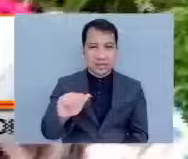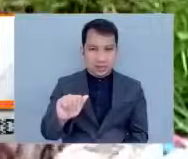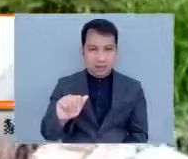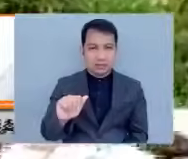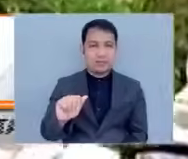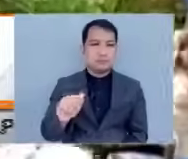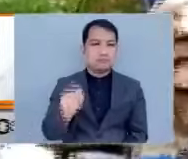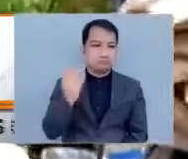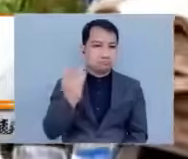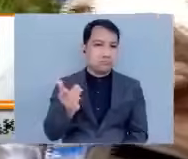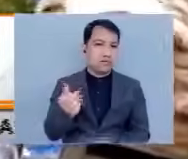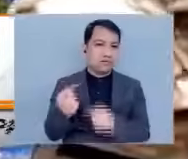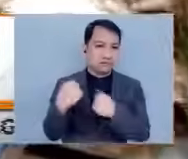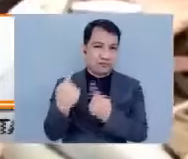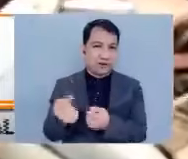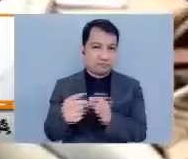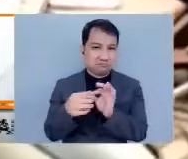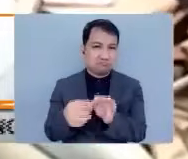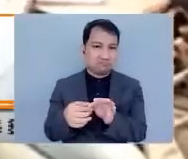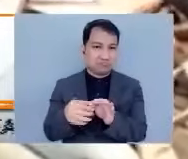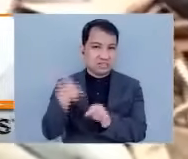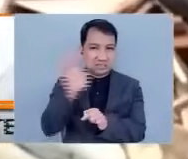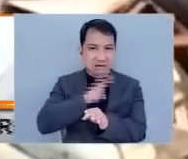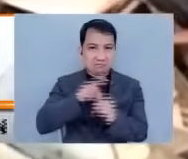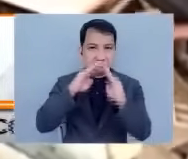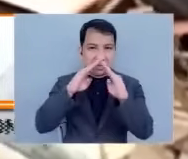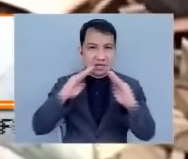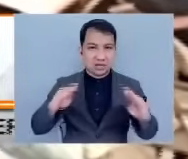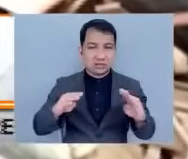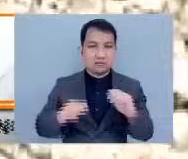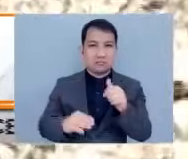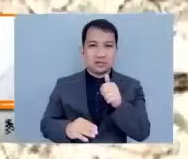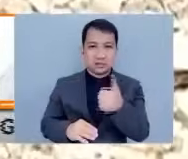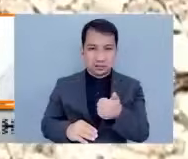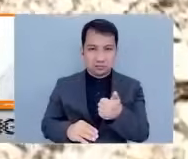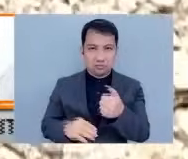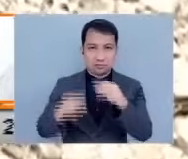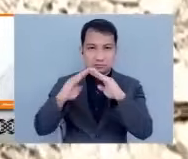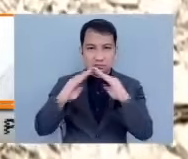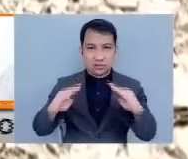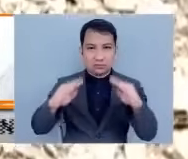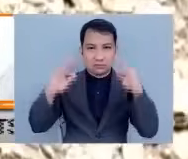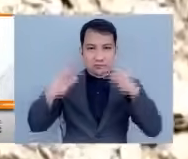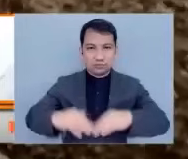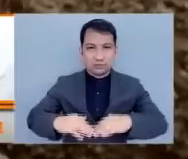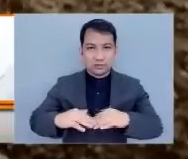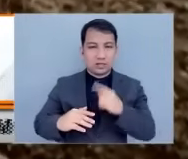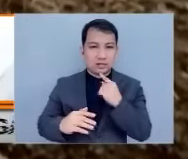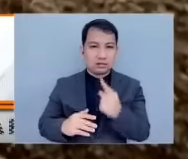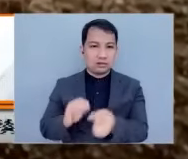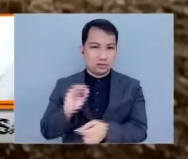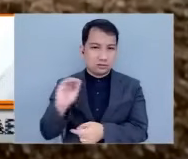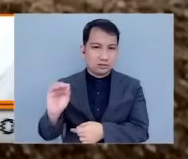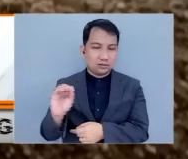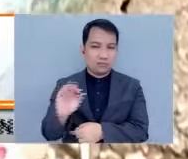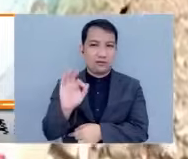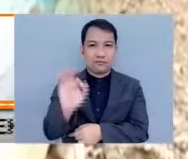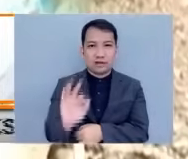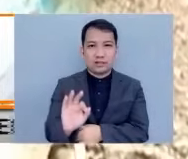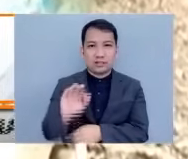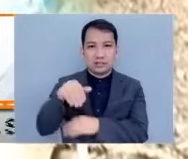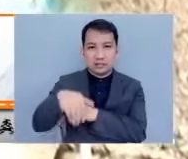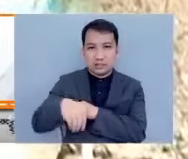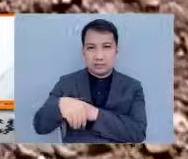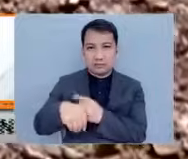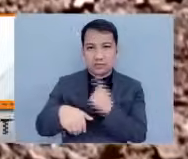mula nga sa isang nasirang bahay. 10 bahay ang natabunan ng lupa. Ayon sa mga otoridad, Biyernes ng gabi nang mangyari ang landslide